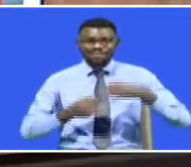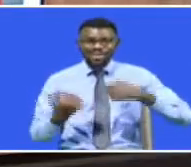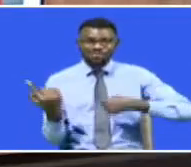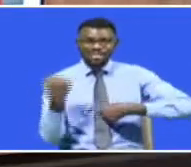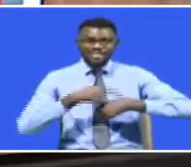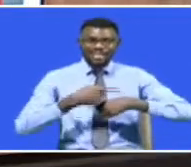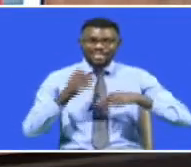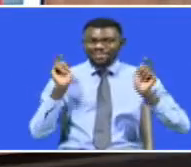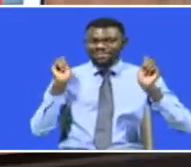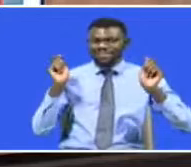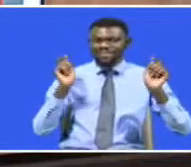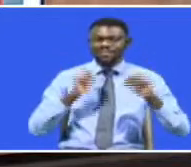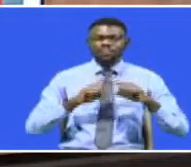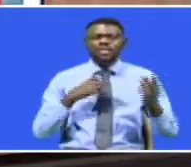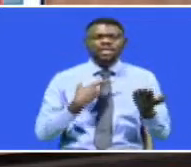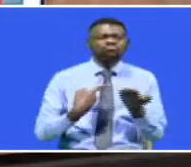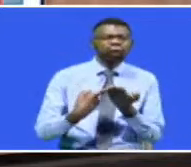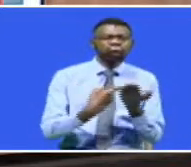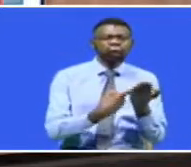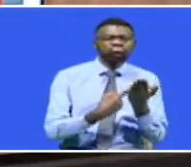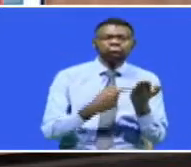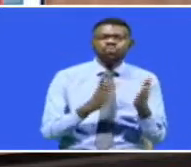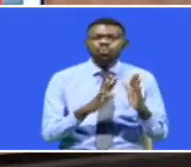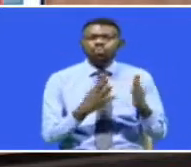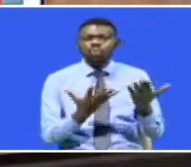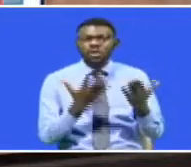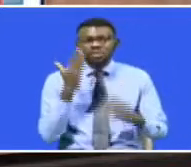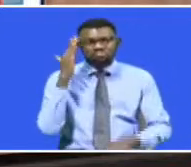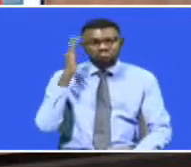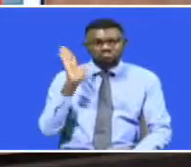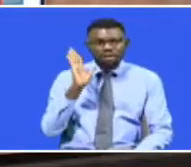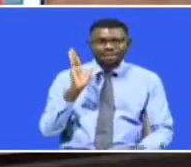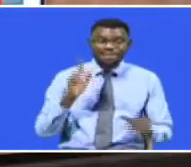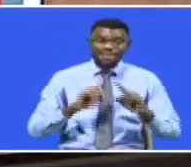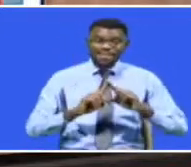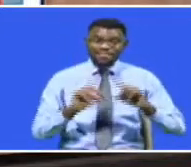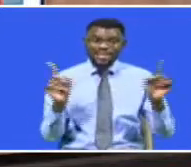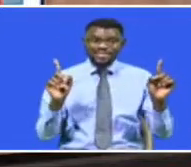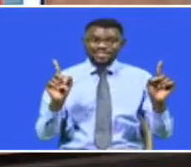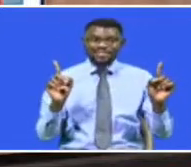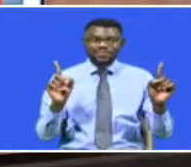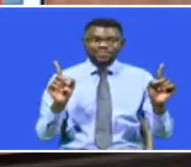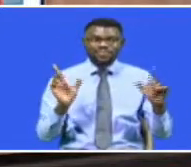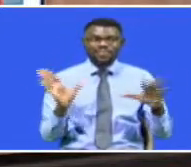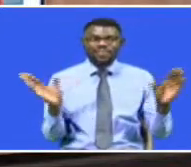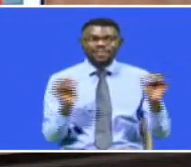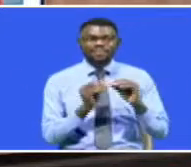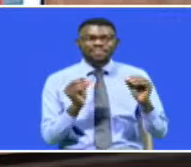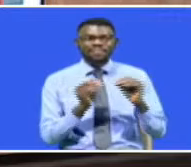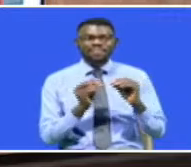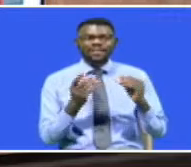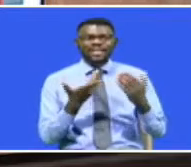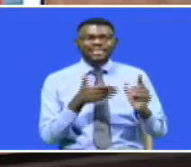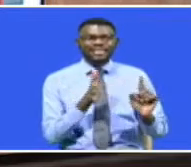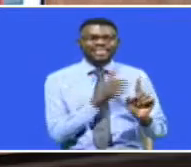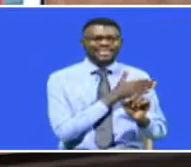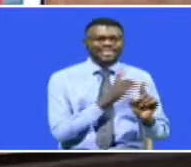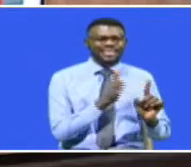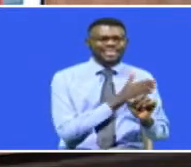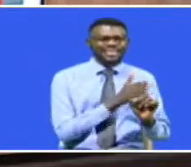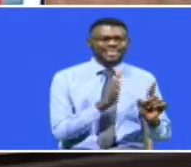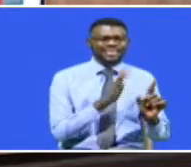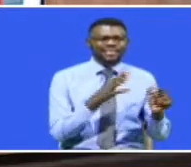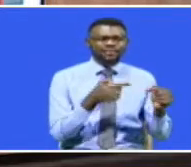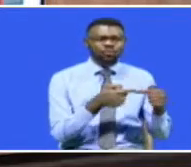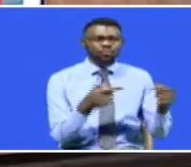Ingawa yaliyojadiliwa yangali kujulikana, duru za kuaminika zinaarifu kwamba mkutano huo umekuwa kurai upinzani kusitisha